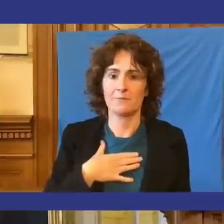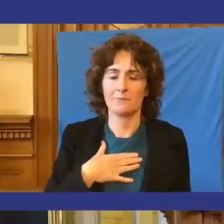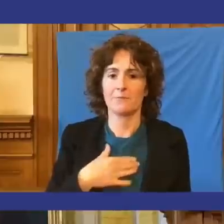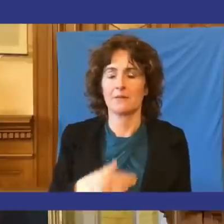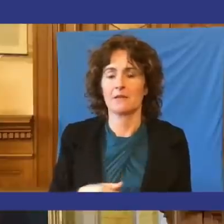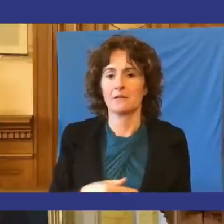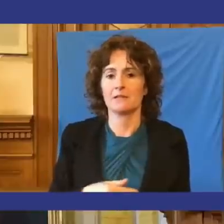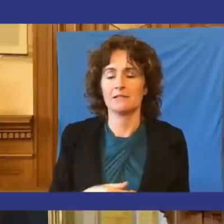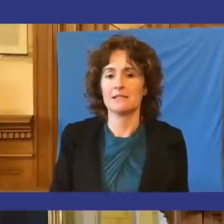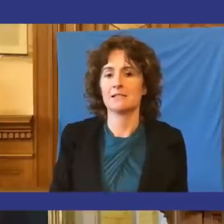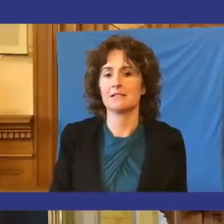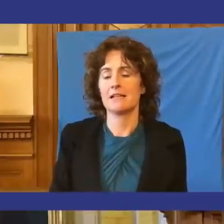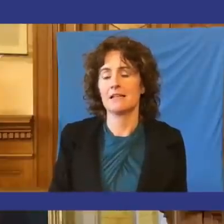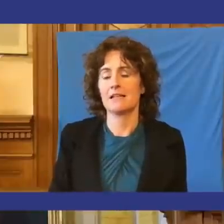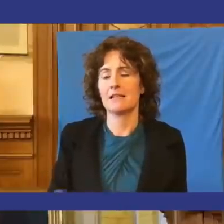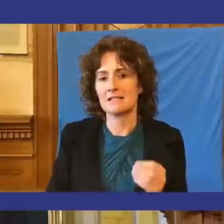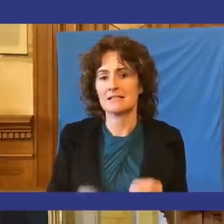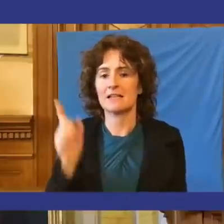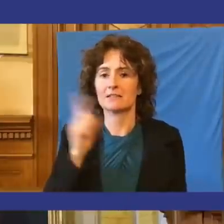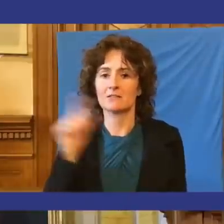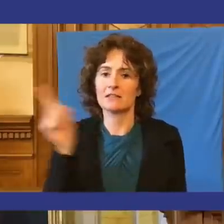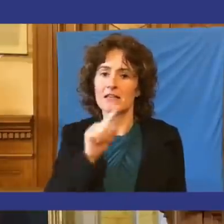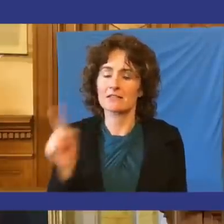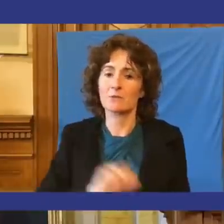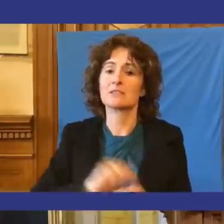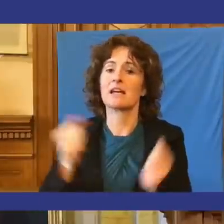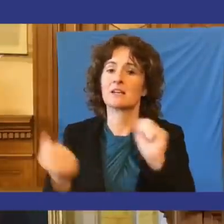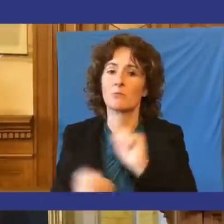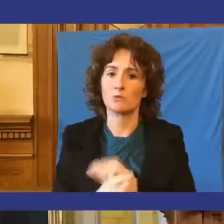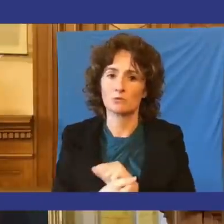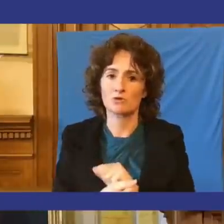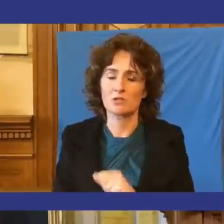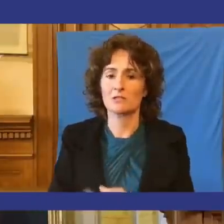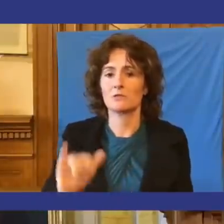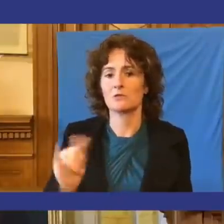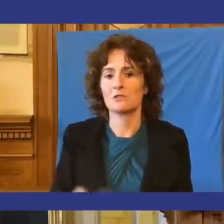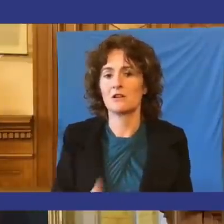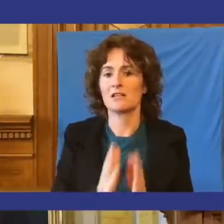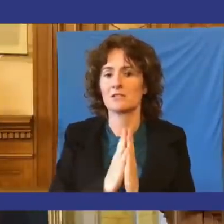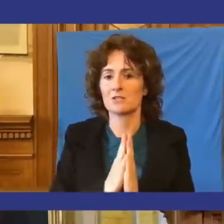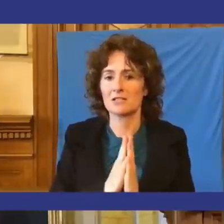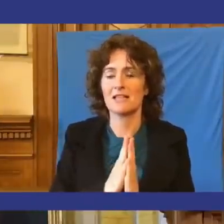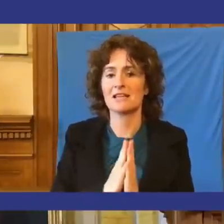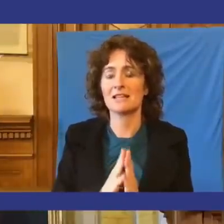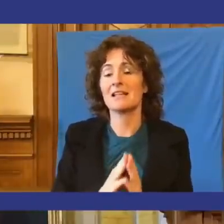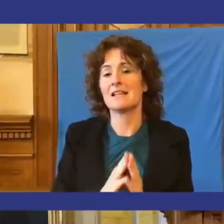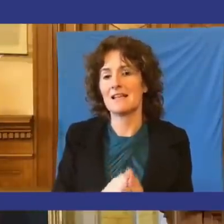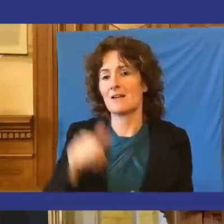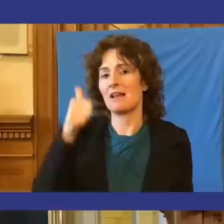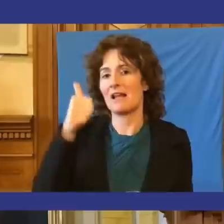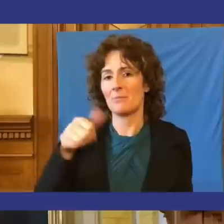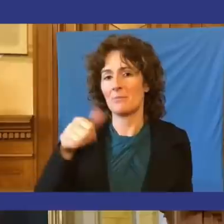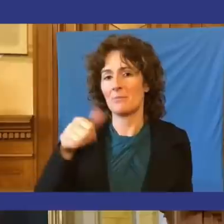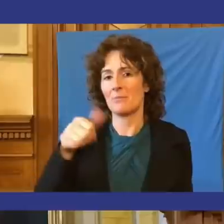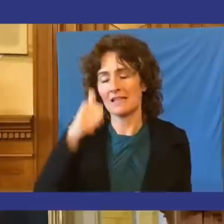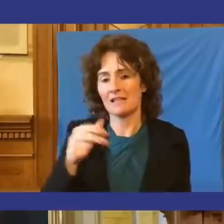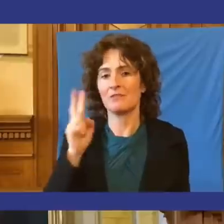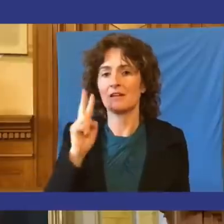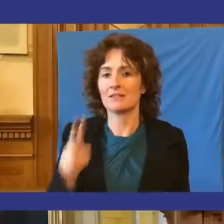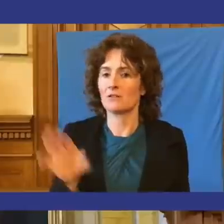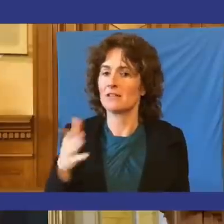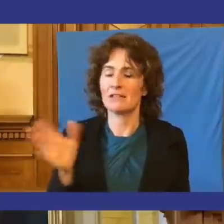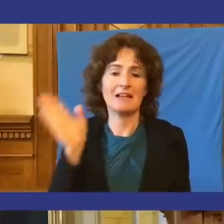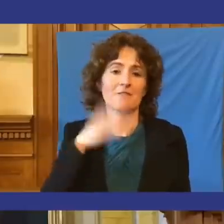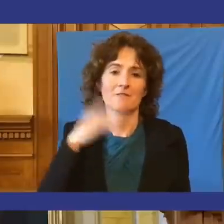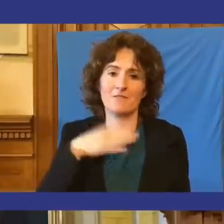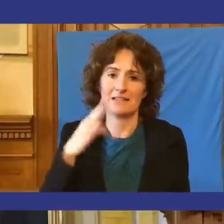Zoltán hajlandó volt módosítani ezt. Jó? És tőlem kért egy olyan nevet, aki nem, legalább egy olyan nevet, aki nem fideszes. Én adtam neki egy ilyen nevet,